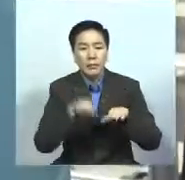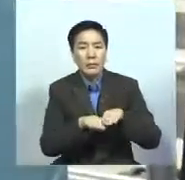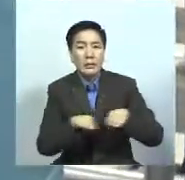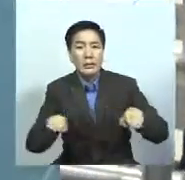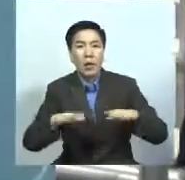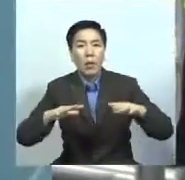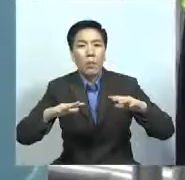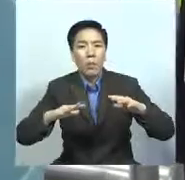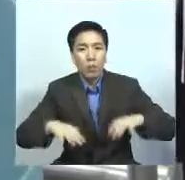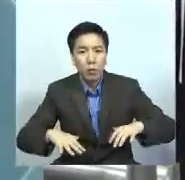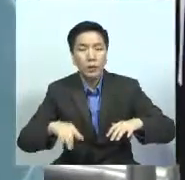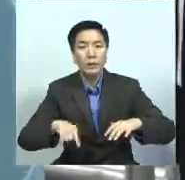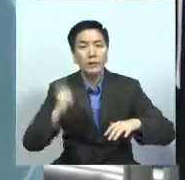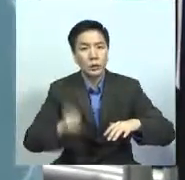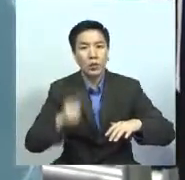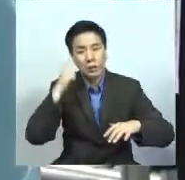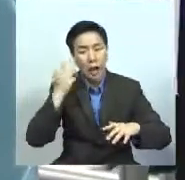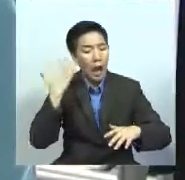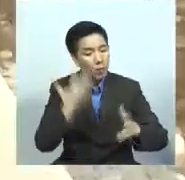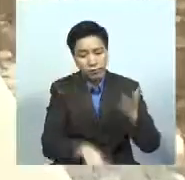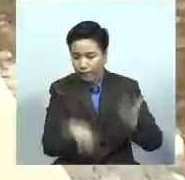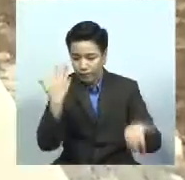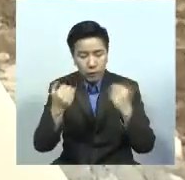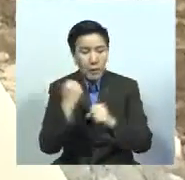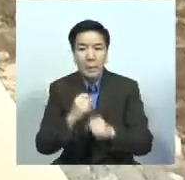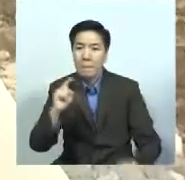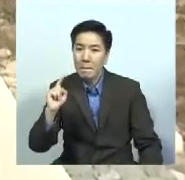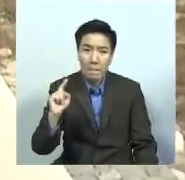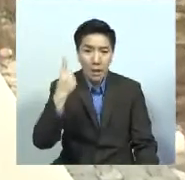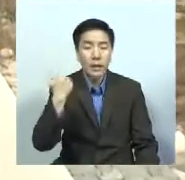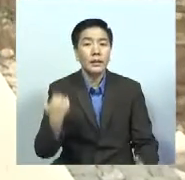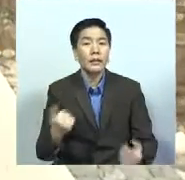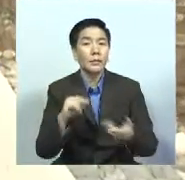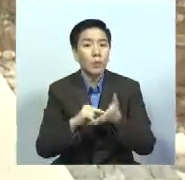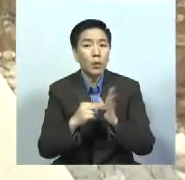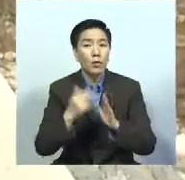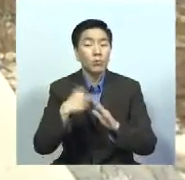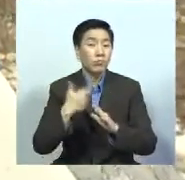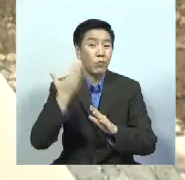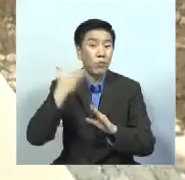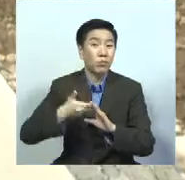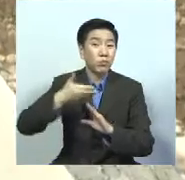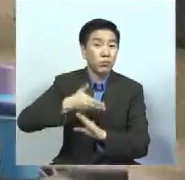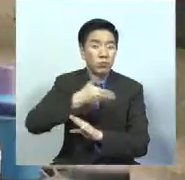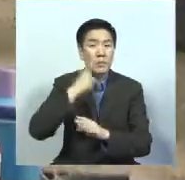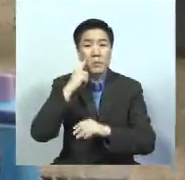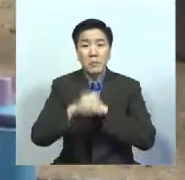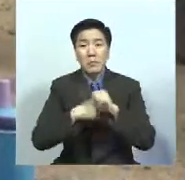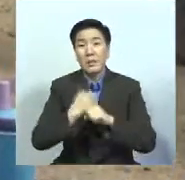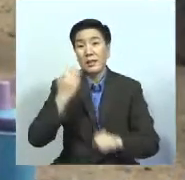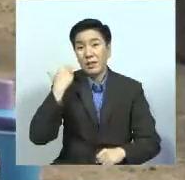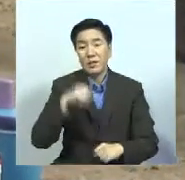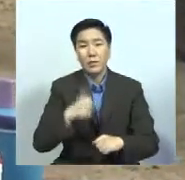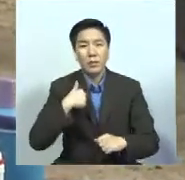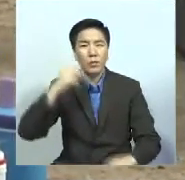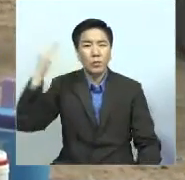กั้นน้ำยุบตัวจึงต้องมีการรื้อแล้วก็ก่อสร้างใหม่ประกอบกับก่อนหน้านี้ถ้าจำกันได้ปลายปีที่ผ่านม